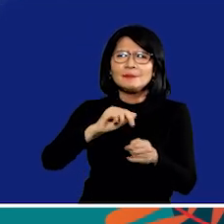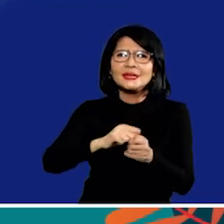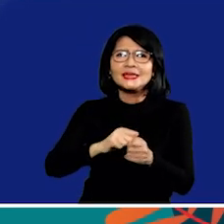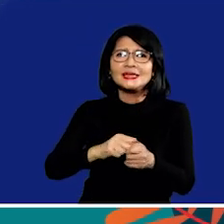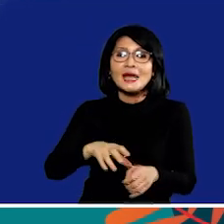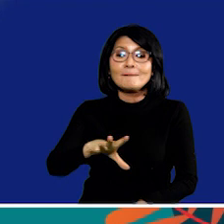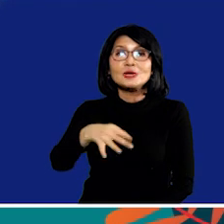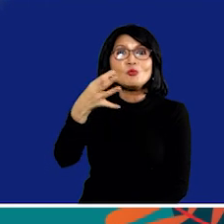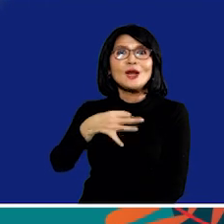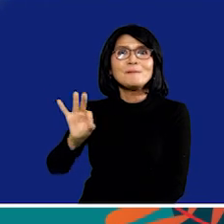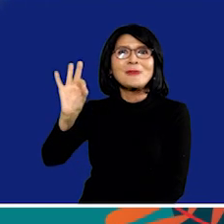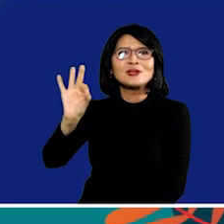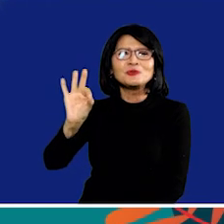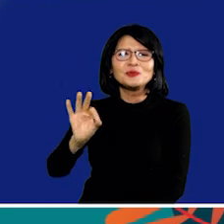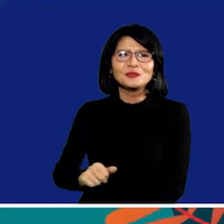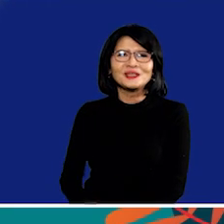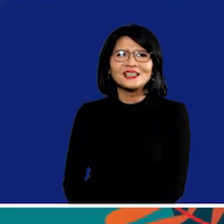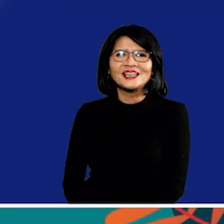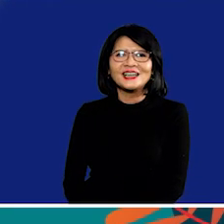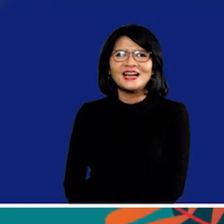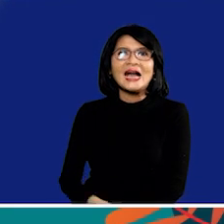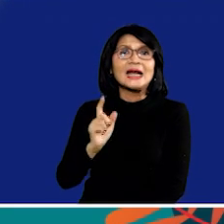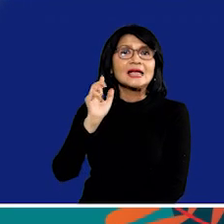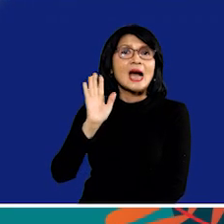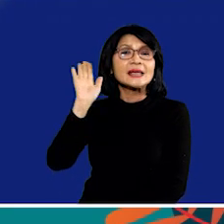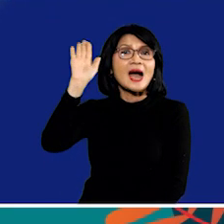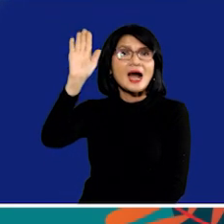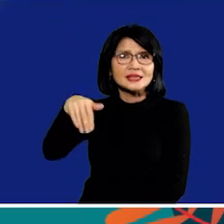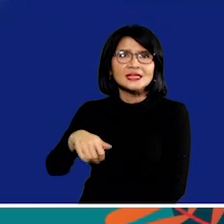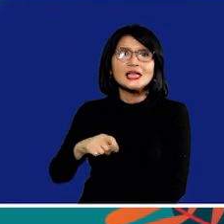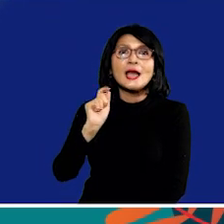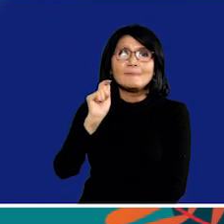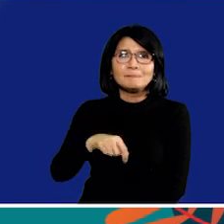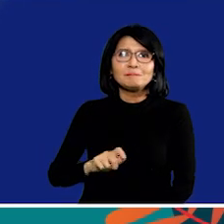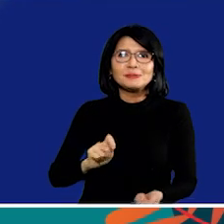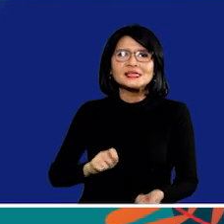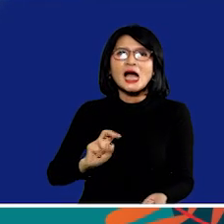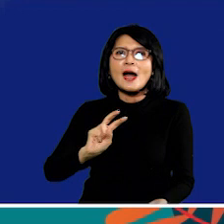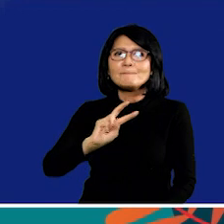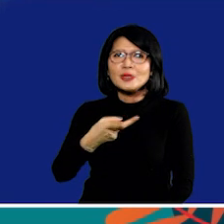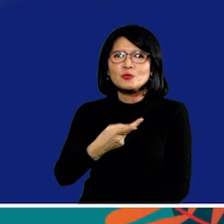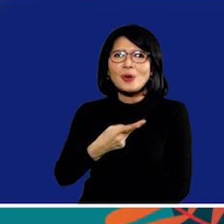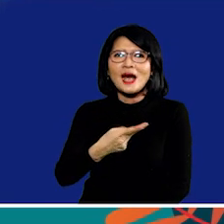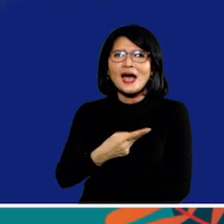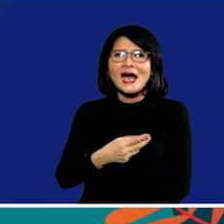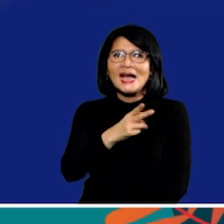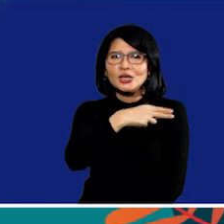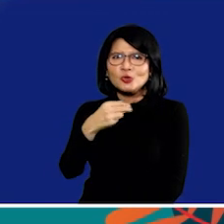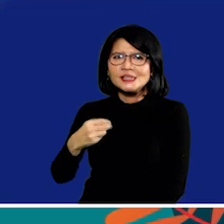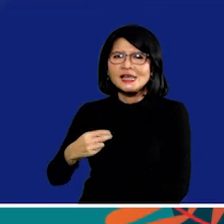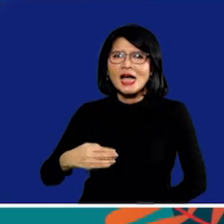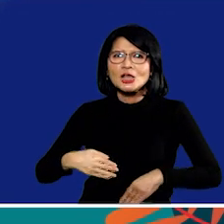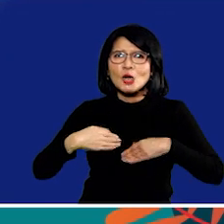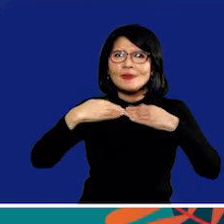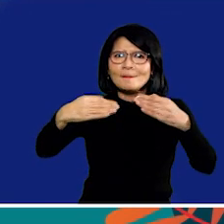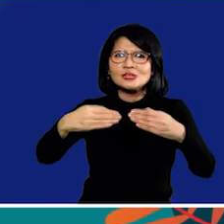inovatif atau inovasi yang nanti akan bisa merubah negara kita menjadi negara yang lebih maju, menjadi SDM